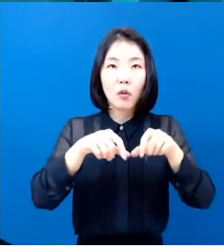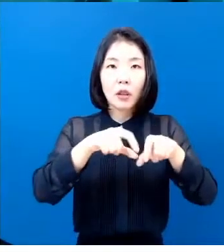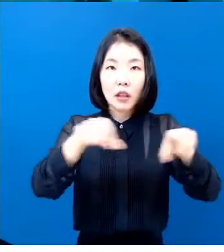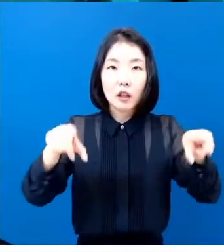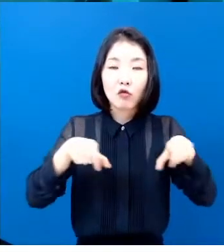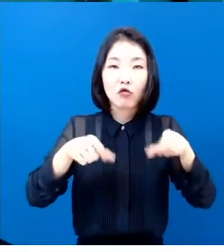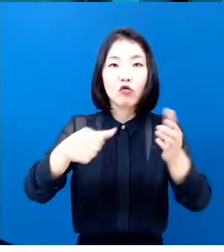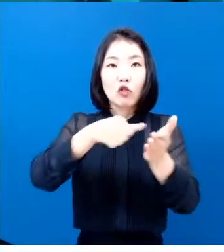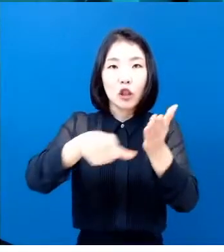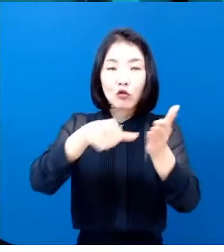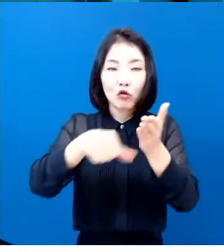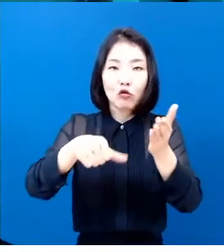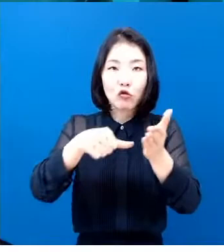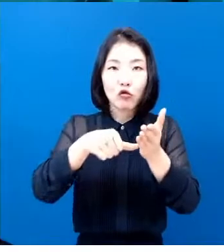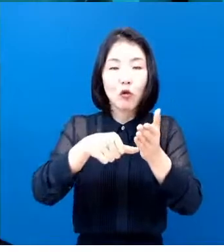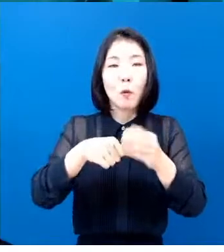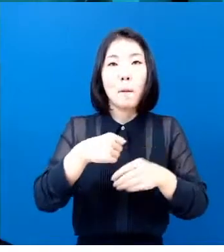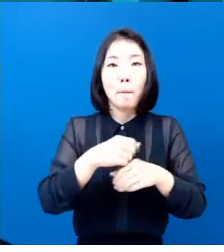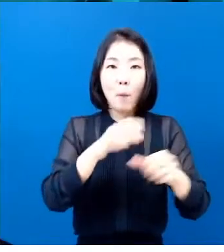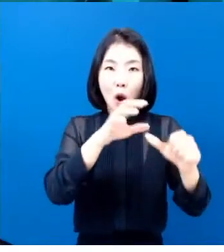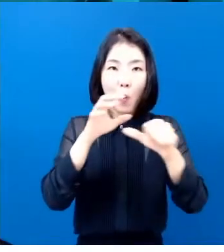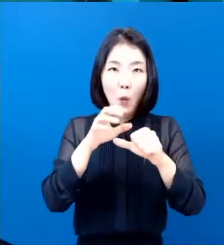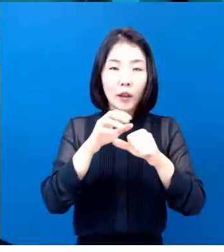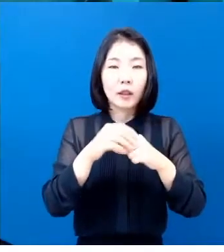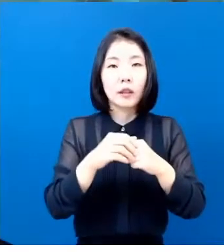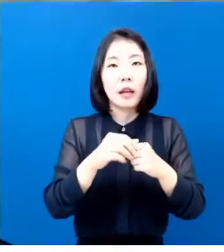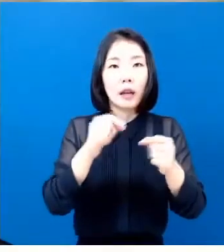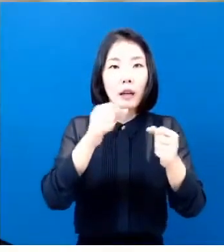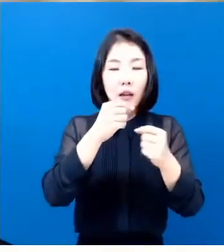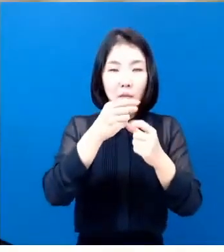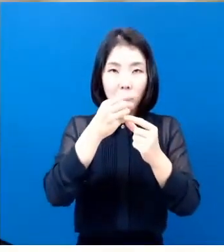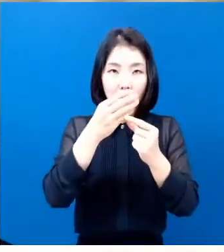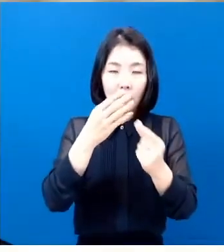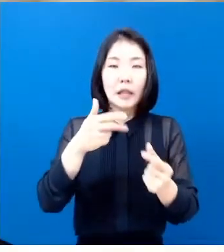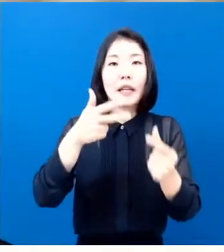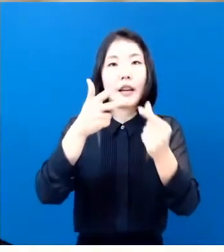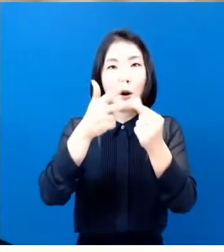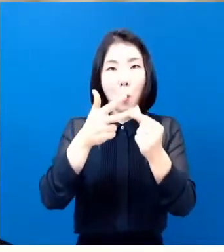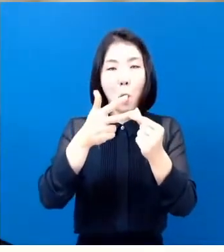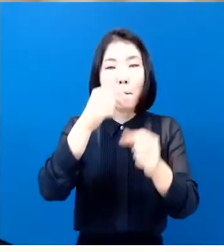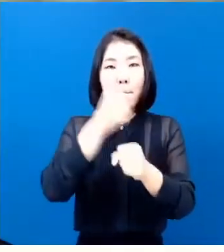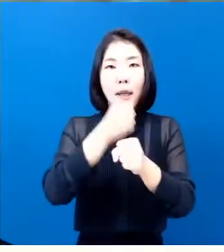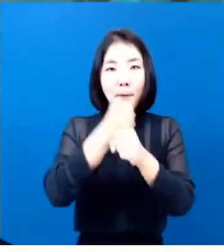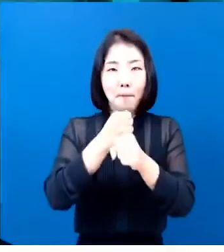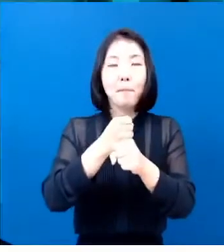총 7편을 제작 지속적으로 유튜브에 업그레이드 하고 있습니다